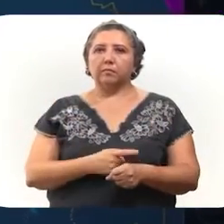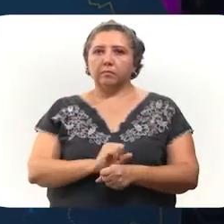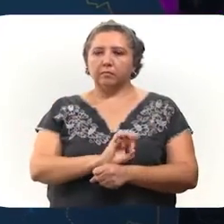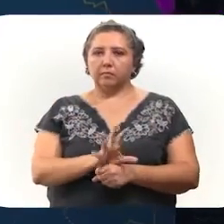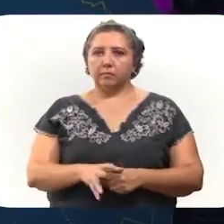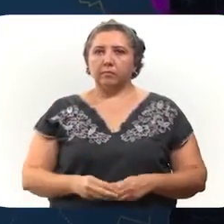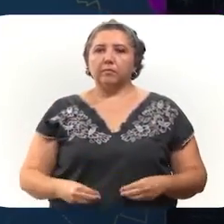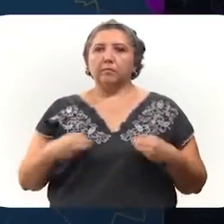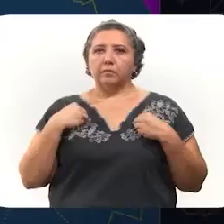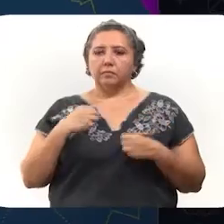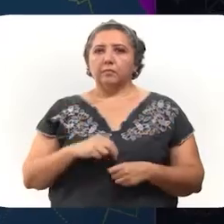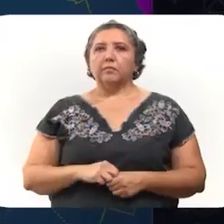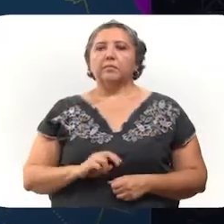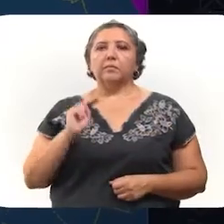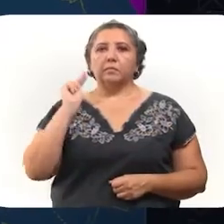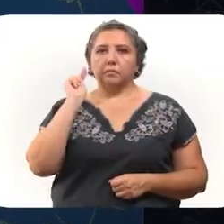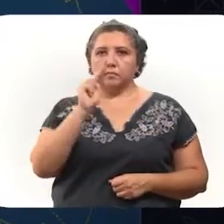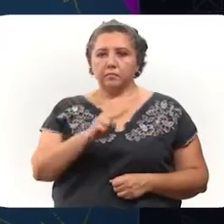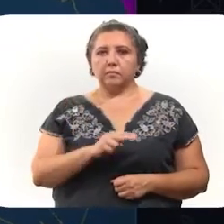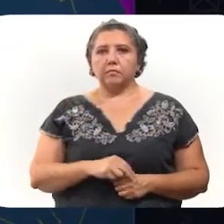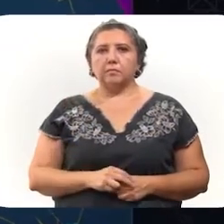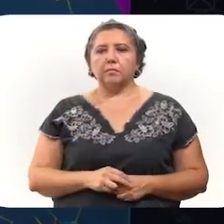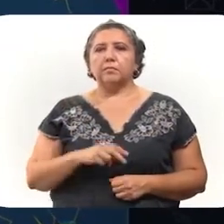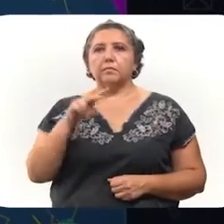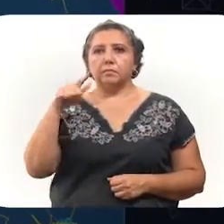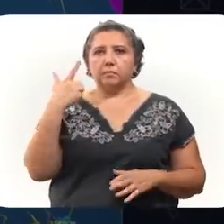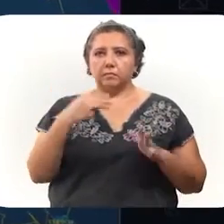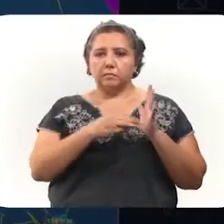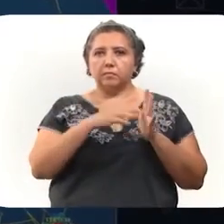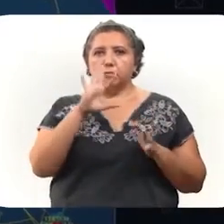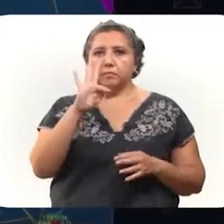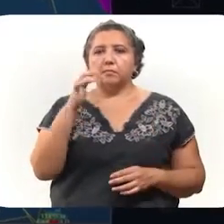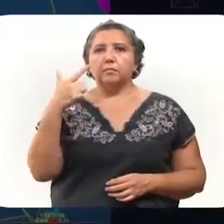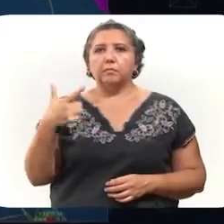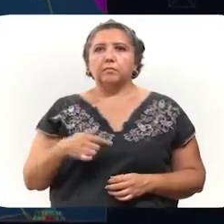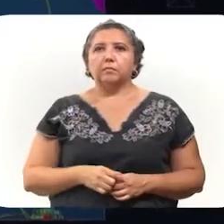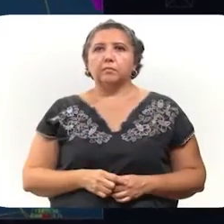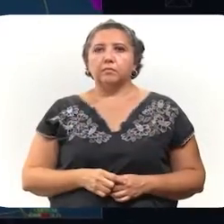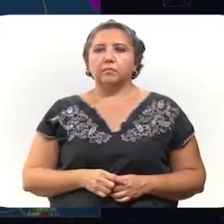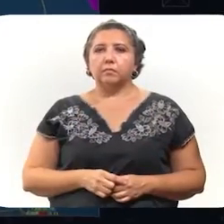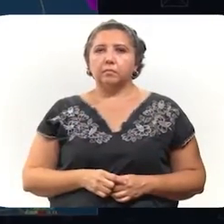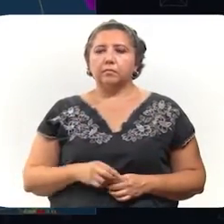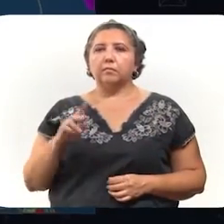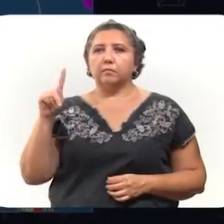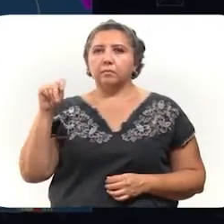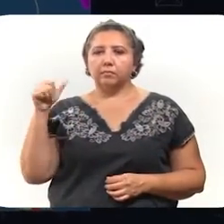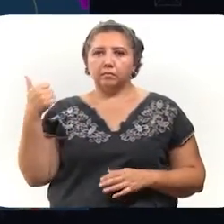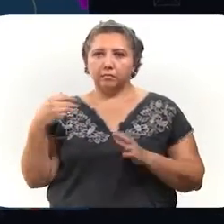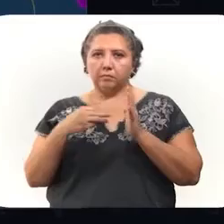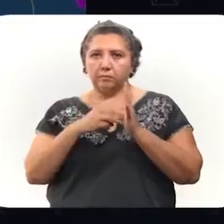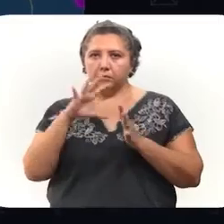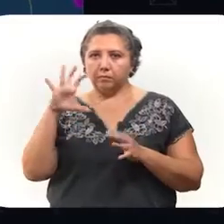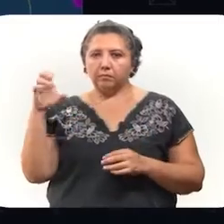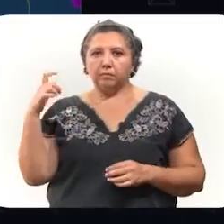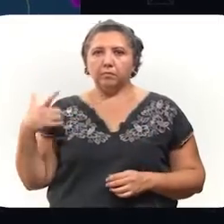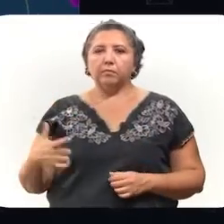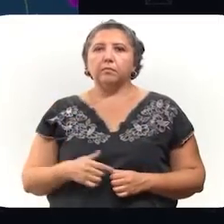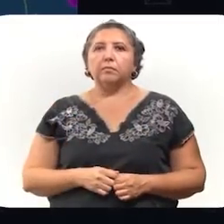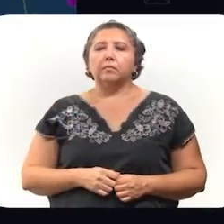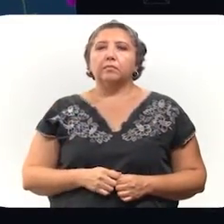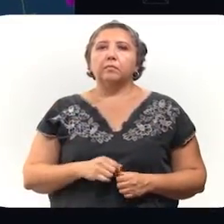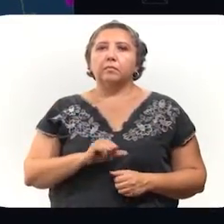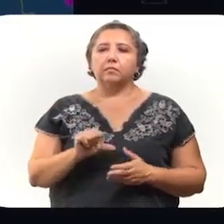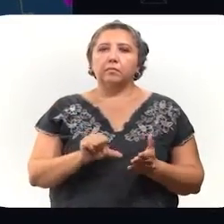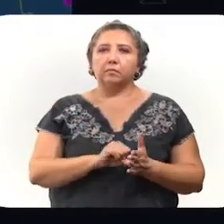tak ohel bile, behlae kim 5 junto lulmak. Letiobe osto ship y tel katul kolil, ukinilobetian y chile 67 tak